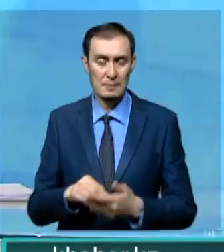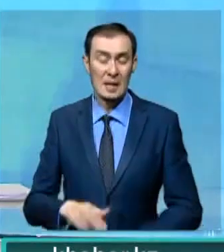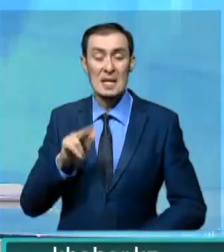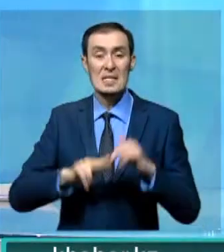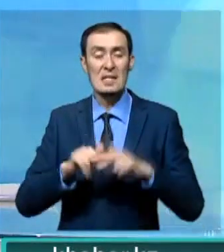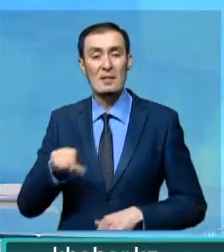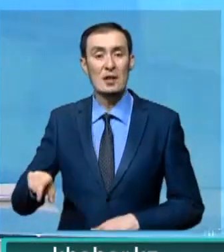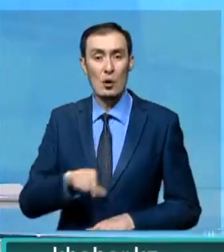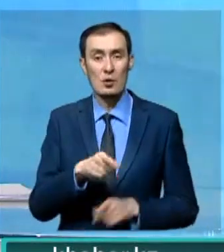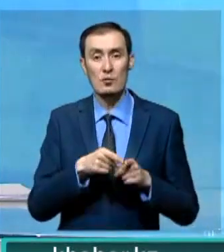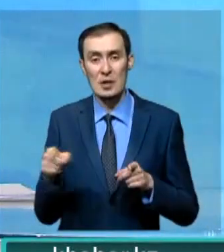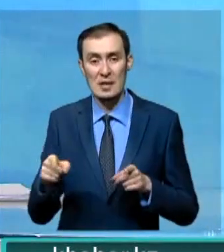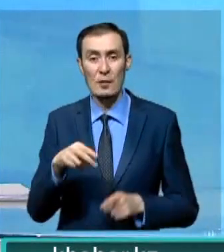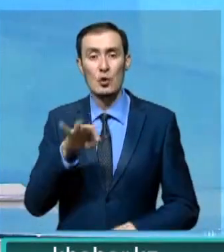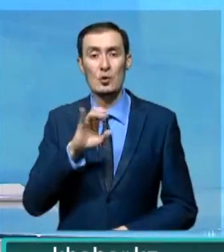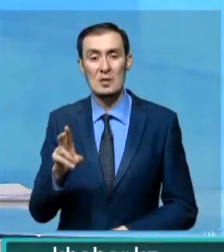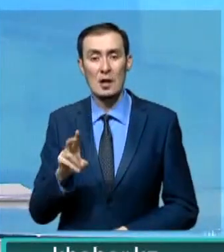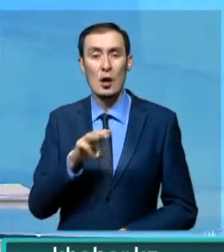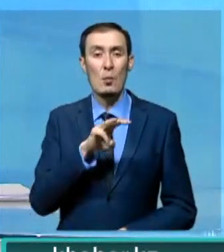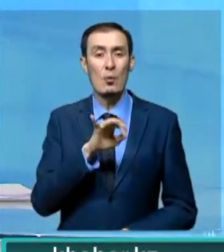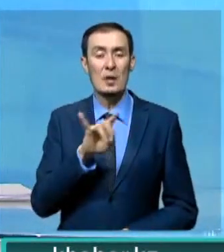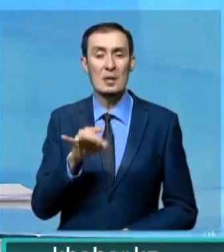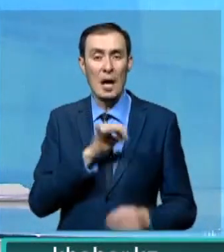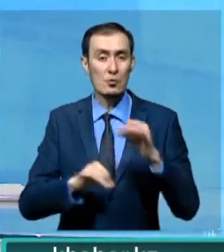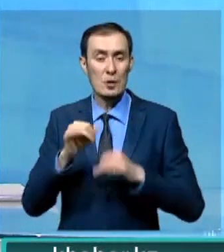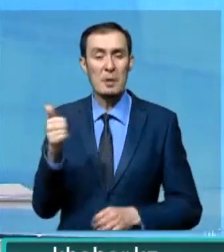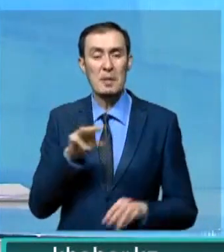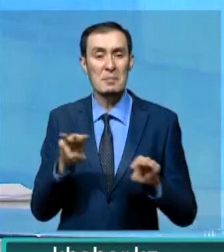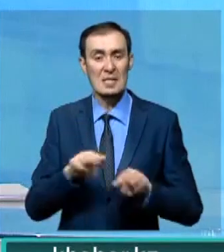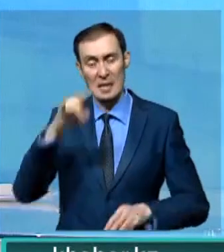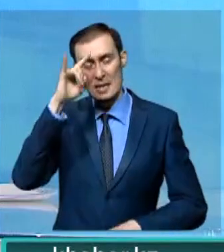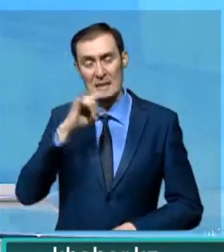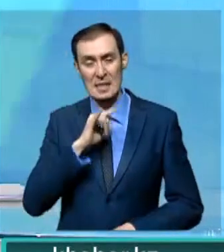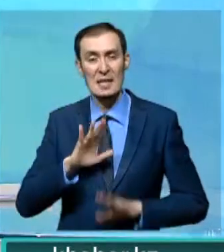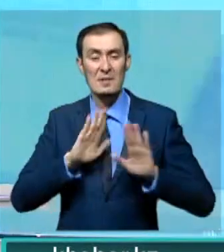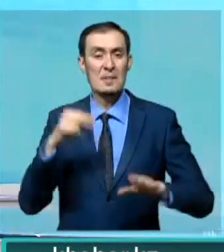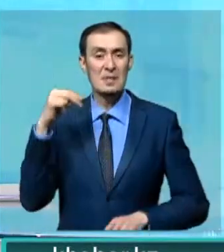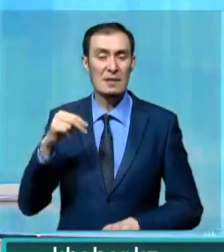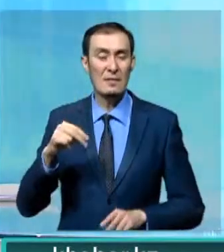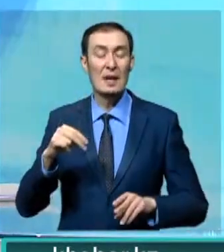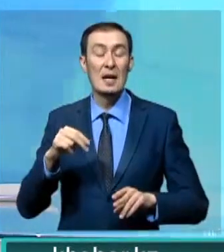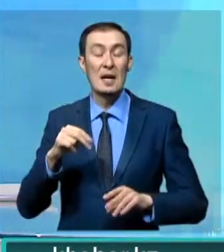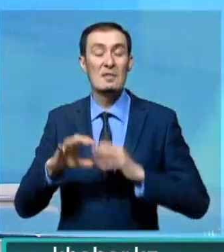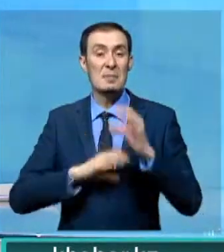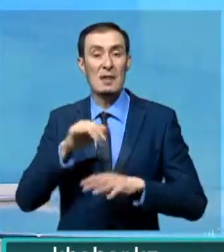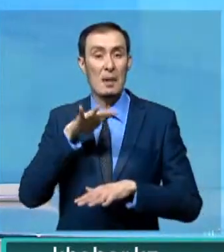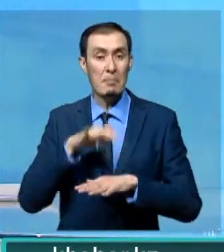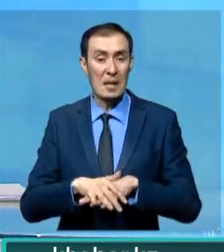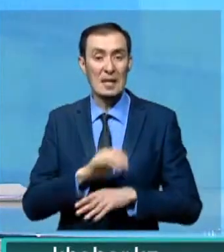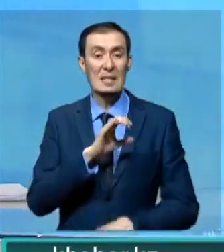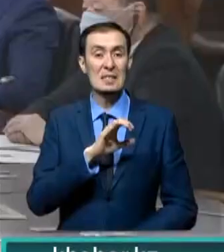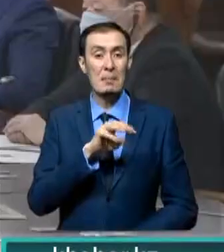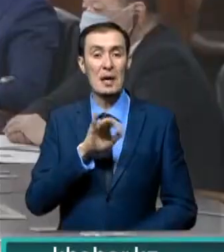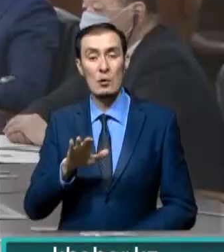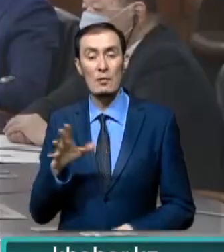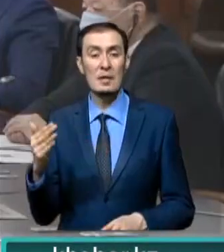Строительство дорожного участка Достык-Моэн-Тэ обсудил сегодня премьер-министр Казахстана с вице-президентом Всемирного банка. Алихан